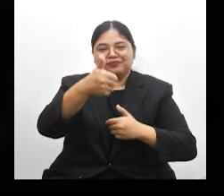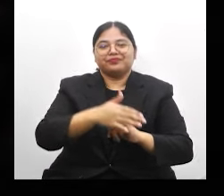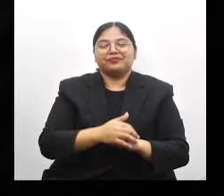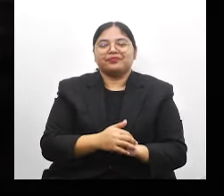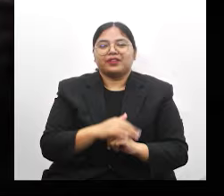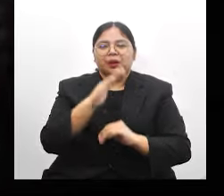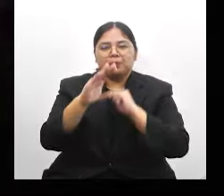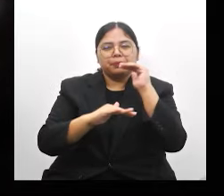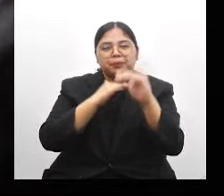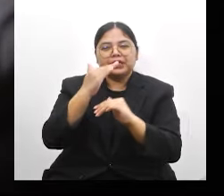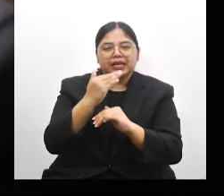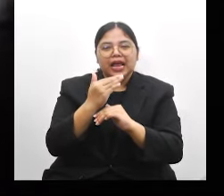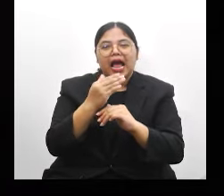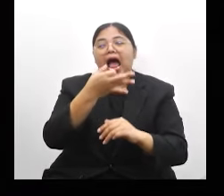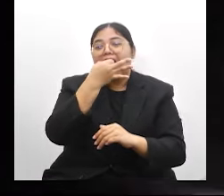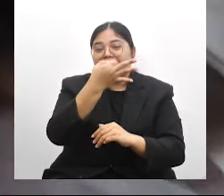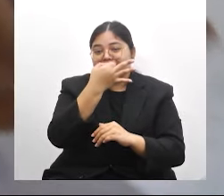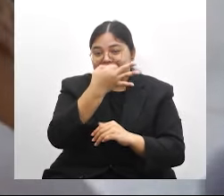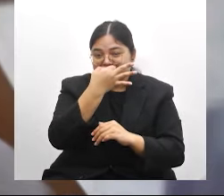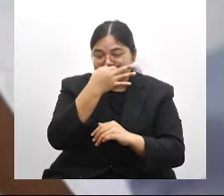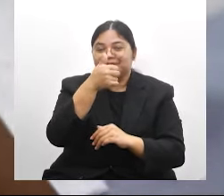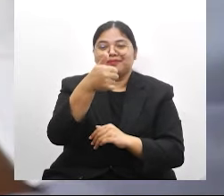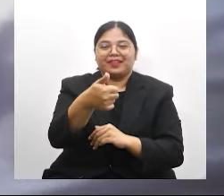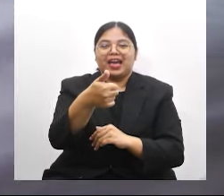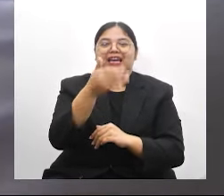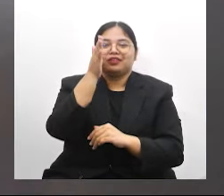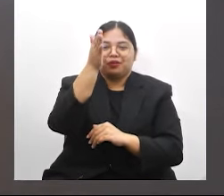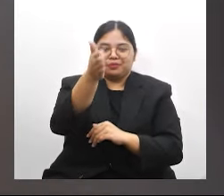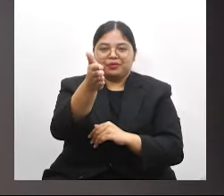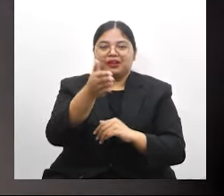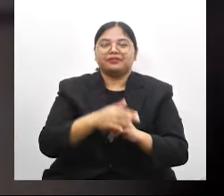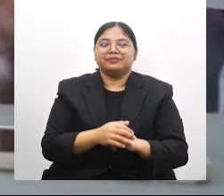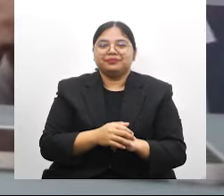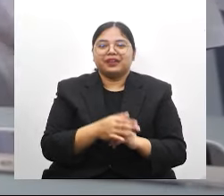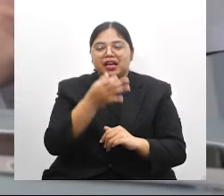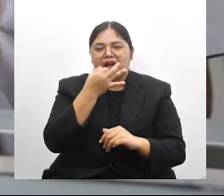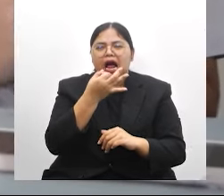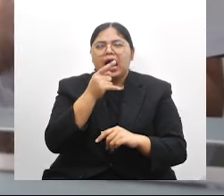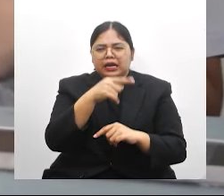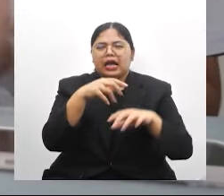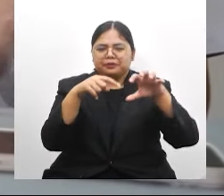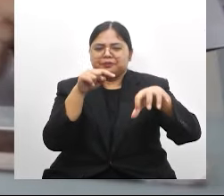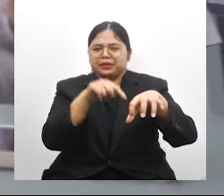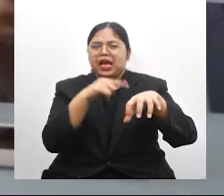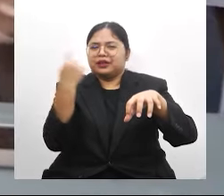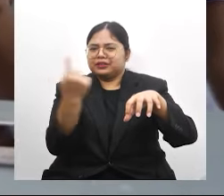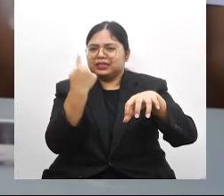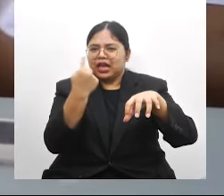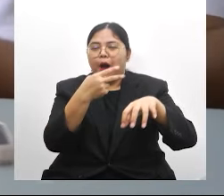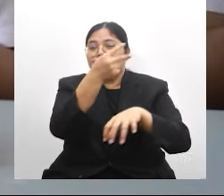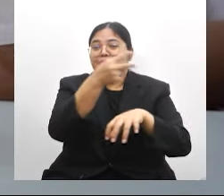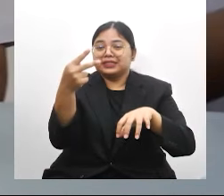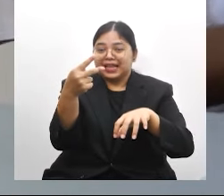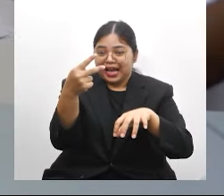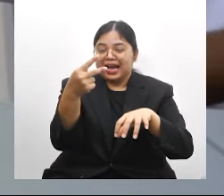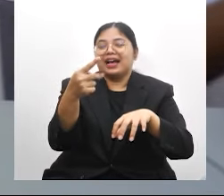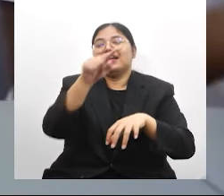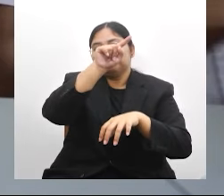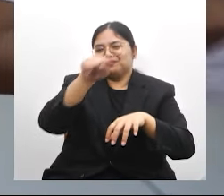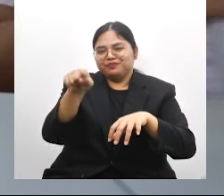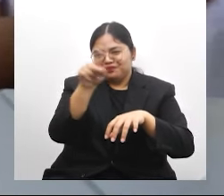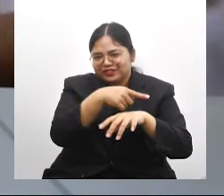ทักษะทางด้านวิชาวิชาชีพนะซึ่งที่นี่เนี่ยก็จะเป็นแหล่งท่องเที่ยวที่เด็กสามารถใช้ภาษาต่างประเทศนะครับแล้วก็มา